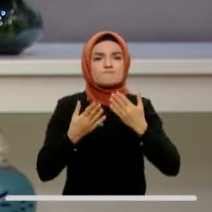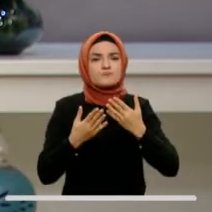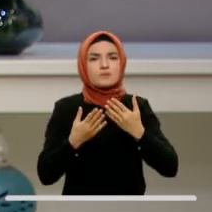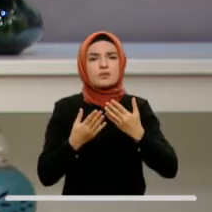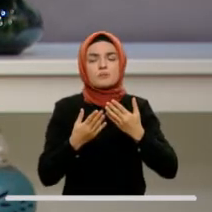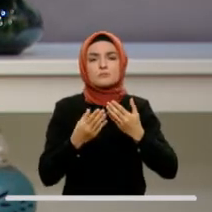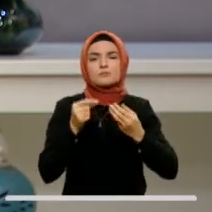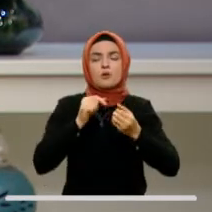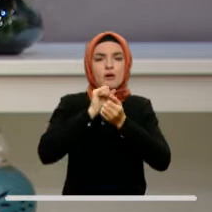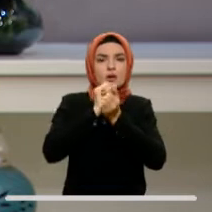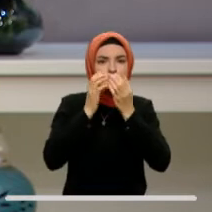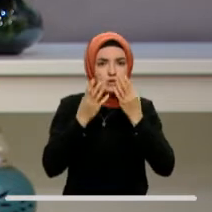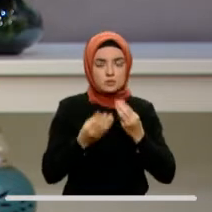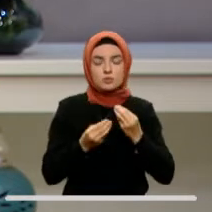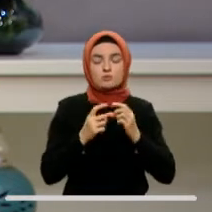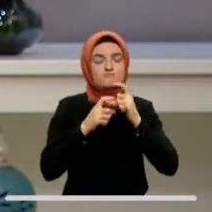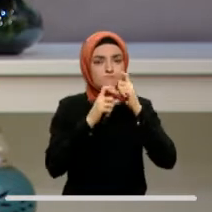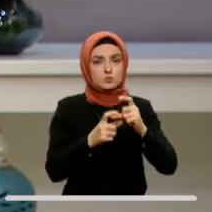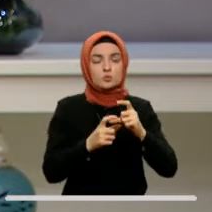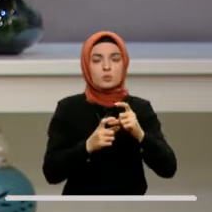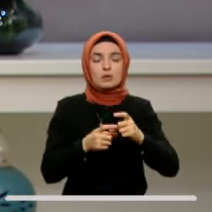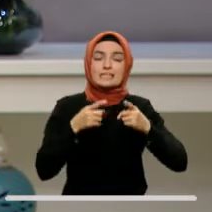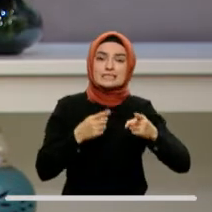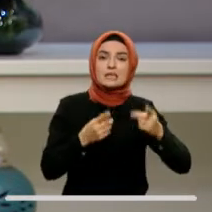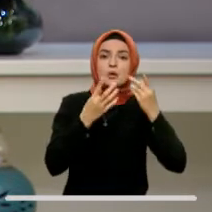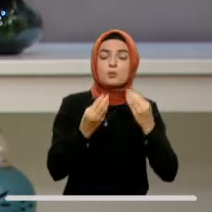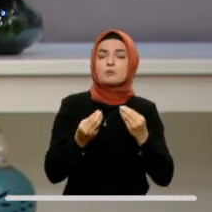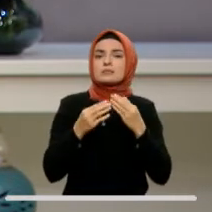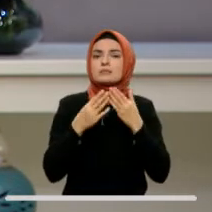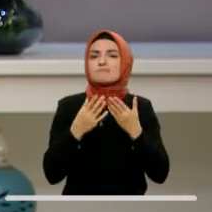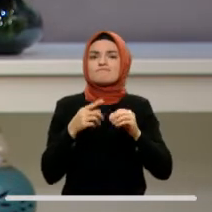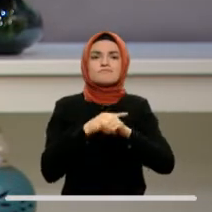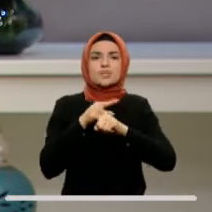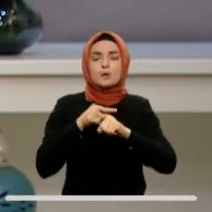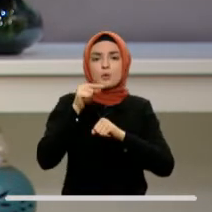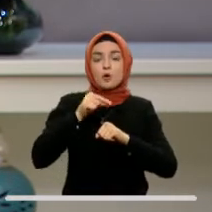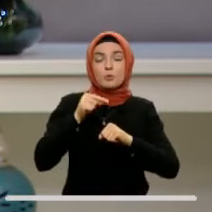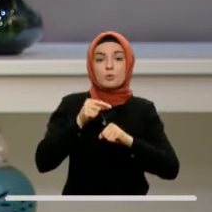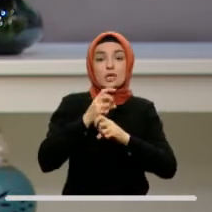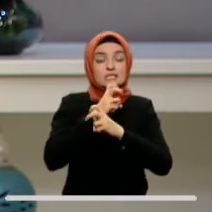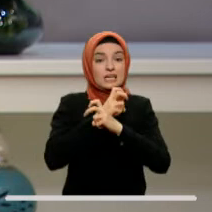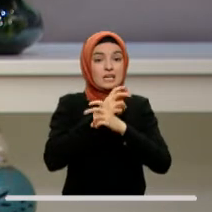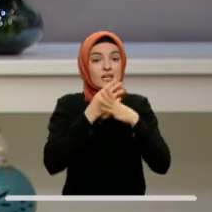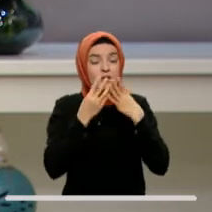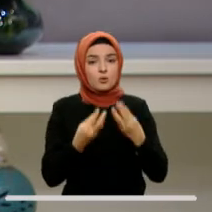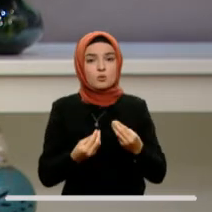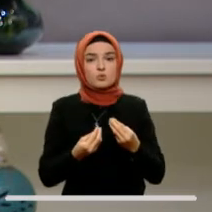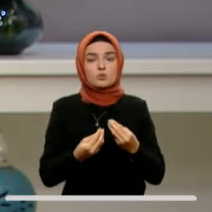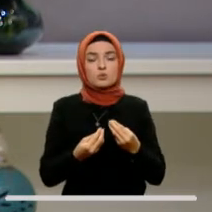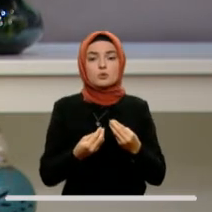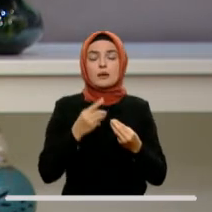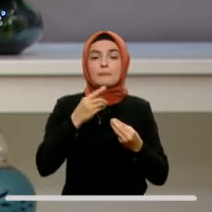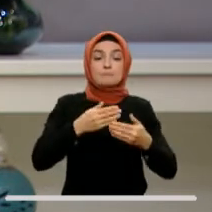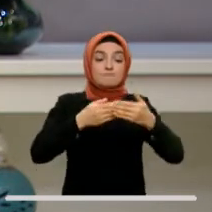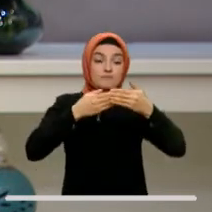Aileler anlamında soruyorum, çocuklarımızı takip anlamında. Ne zaman biz artık böyle riskli bir noktaya kaydığını, bir